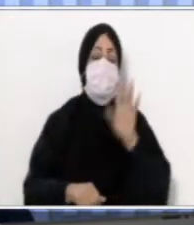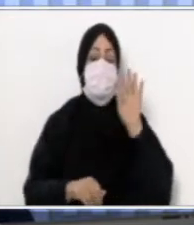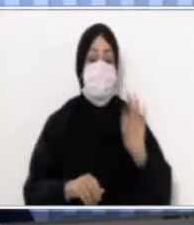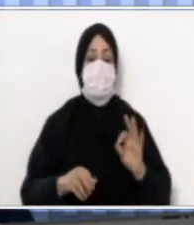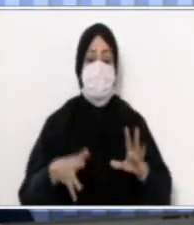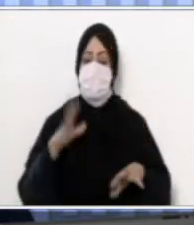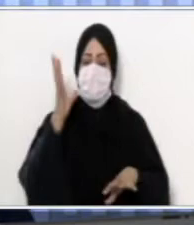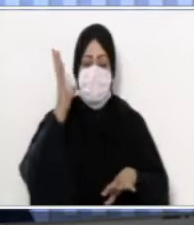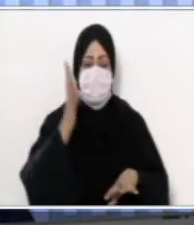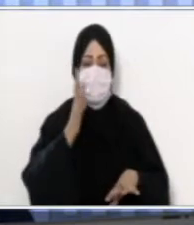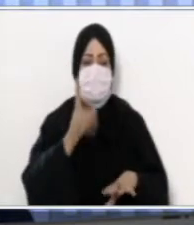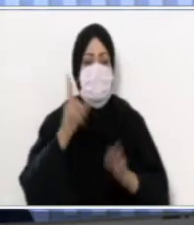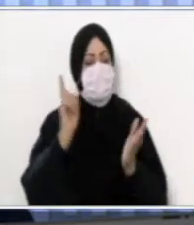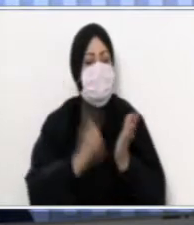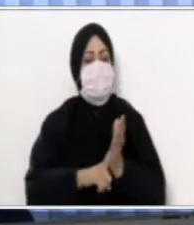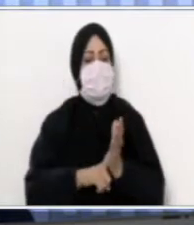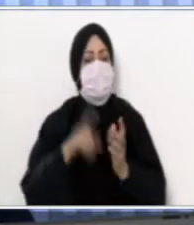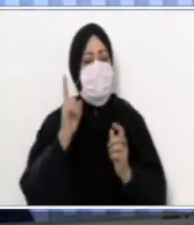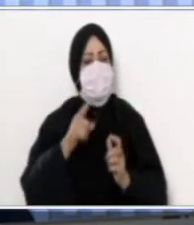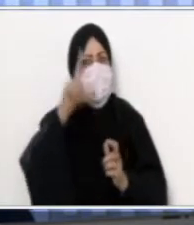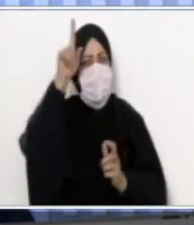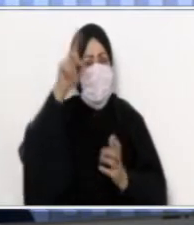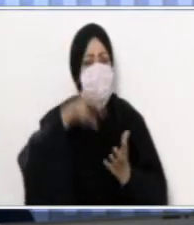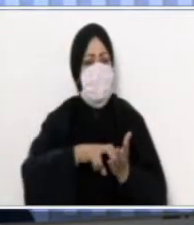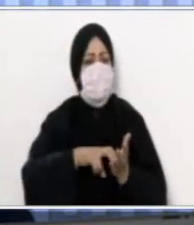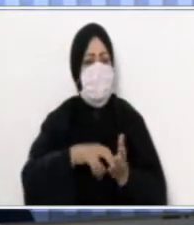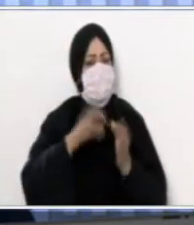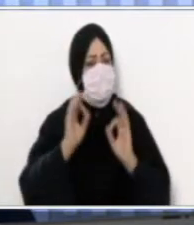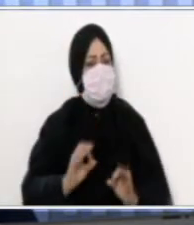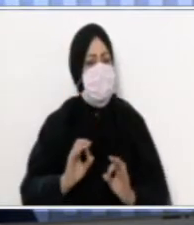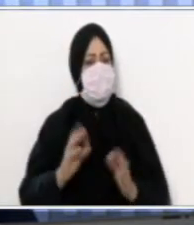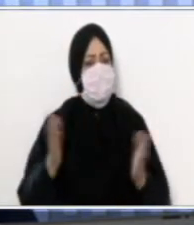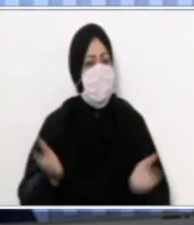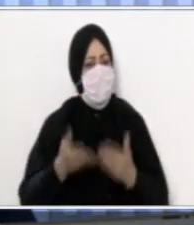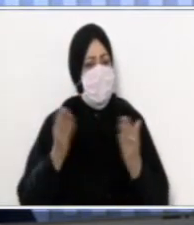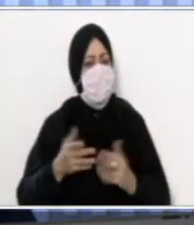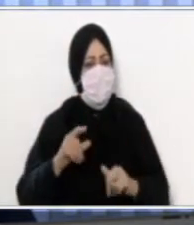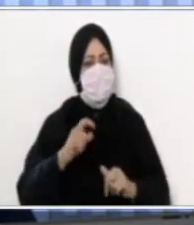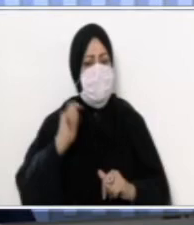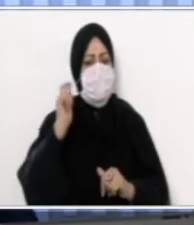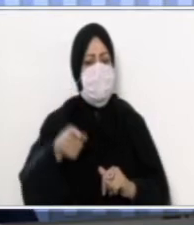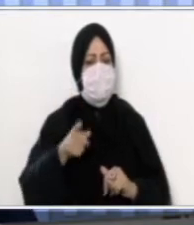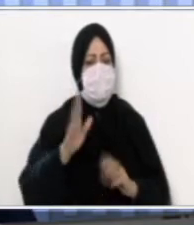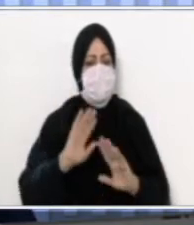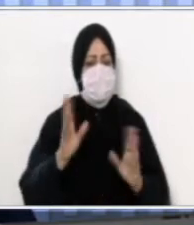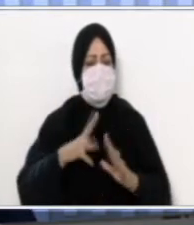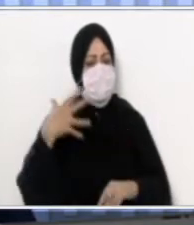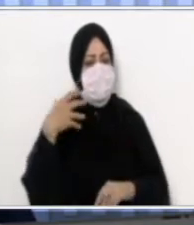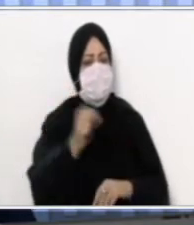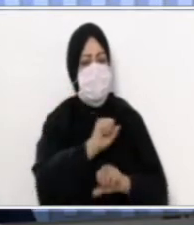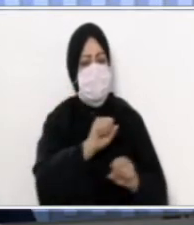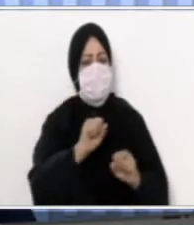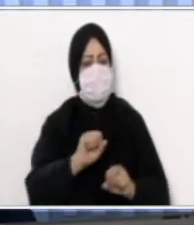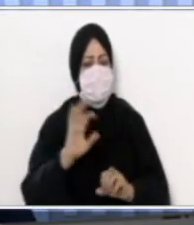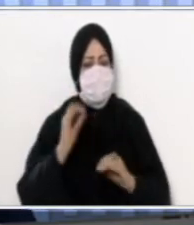وجل وأن لا يتصدروا إلى أمر هم ليسوا له بأهل، فإن عبادات الناس وشعائرهم أمر